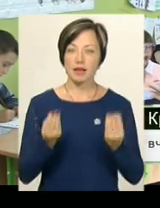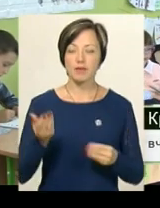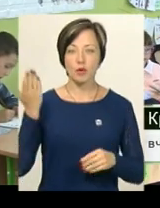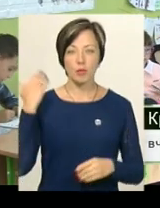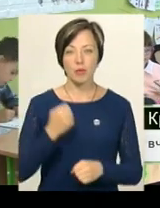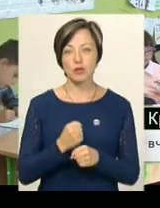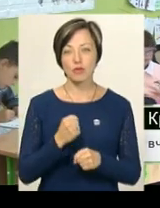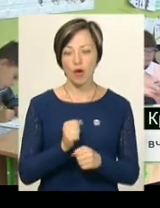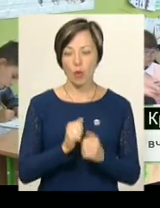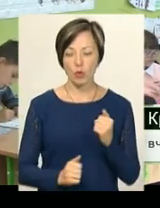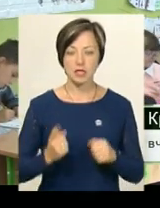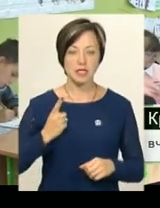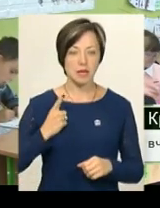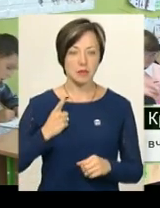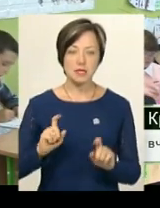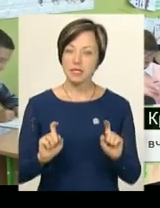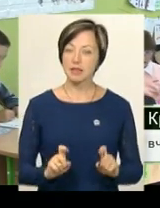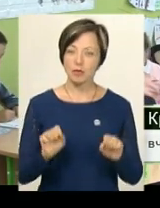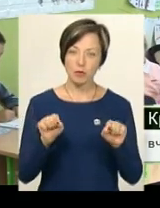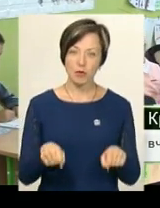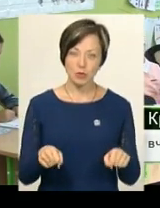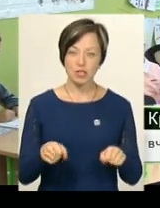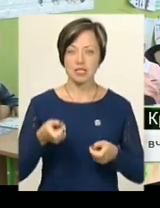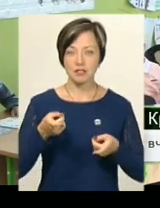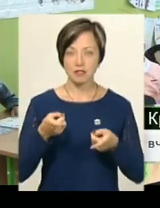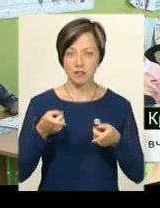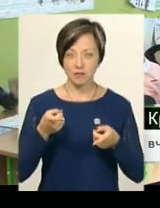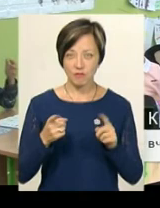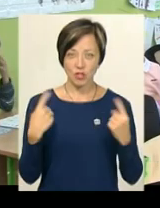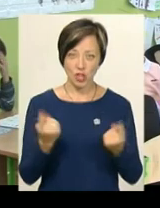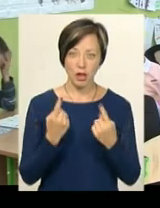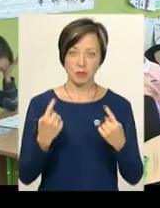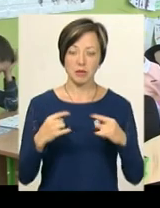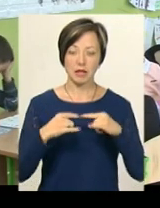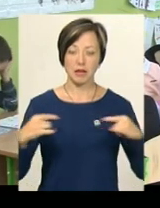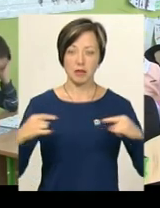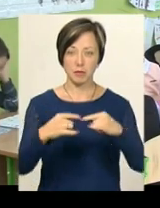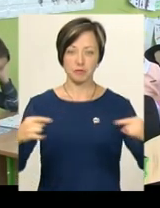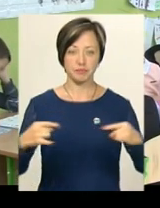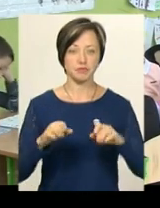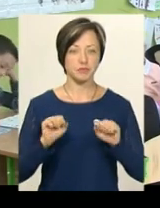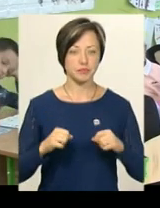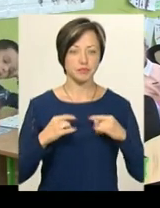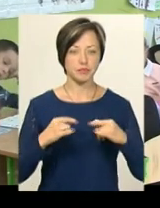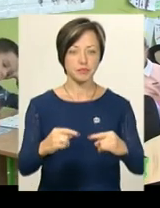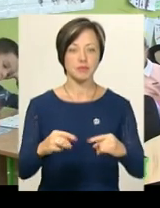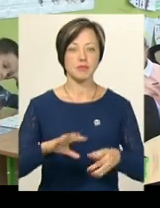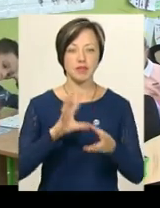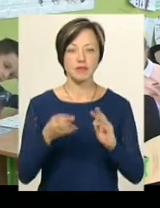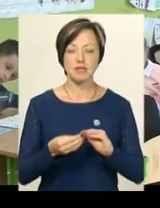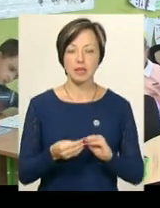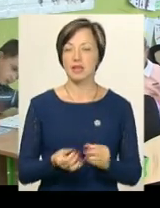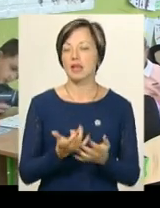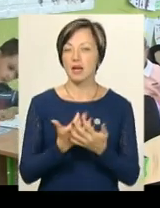працювали, кожен сидів сам. Також можна і з звичайними, традиційними рядами парти ставити. Взагалі,